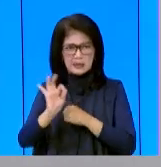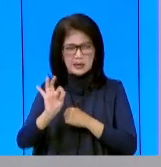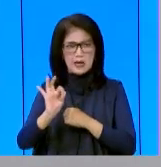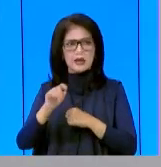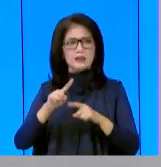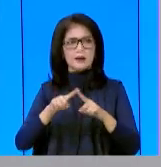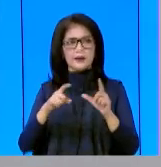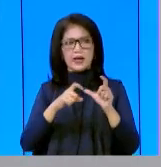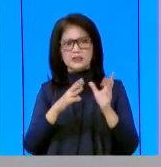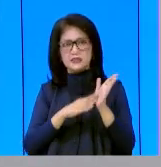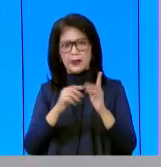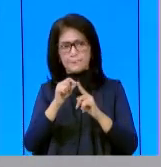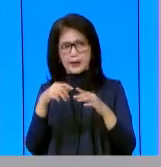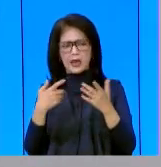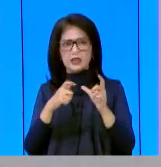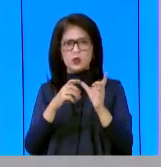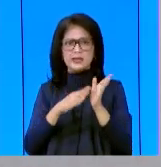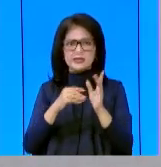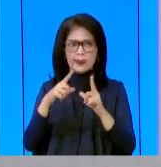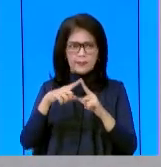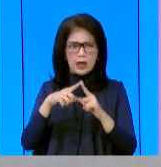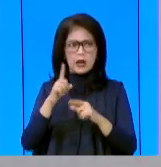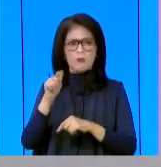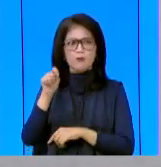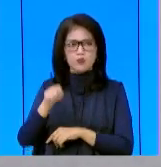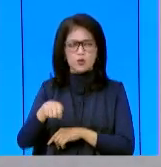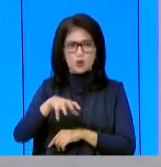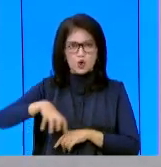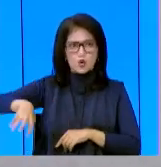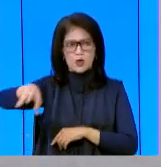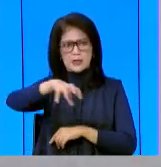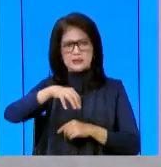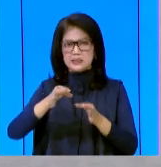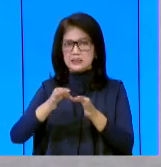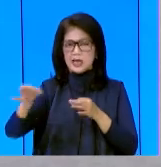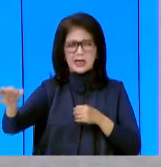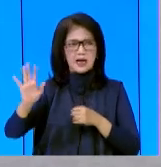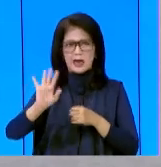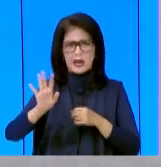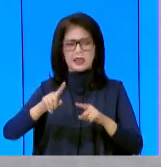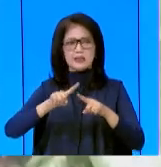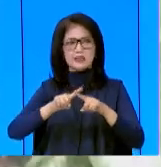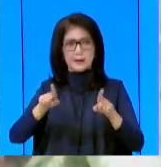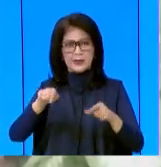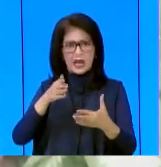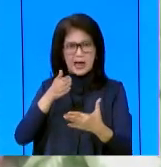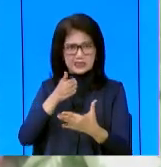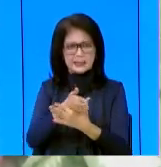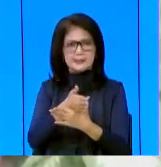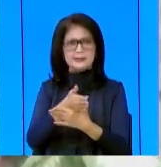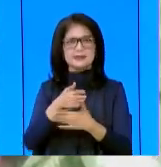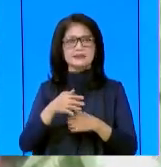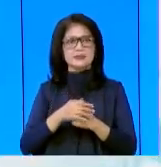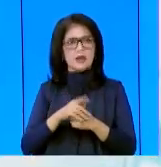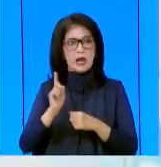SMA. Maka di Jakarta ketika menentukan zonasi tidak berbasis jarak, tapi berbasis akses.